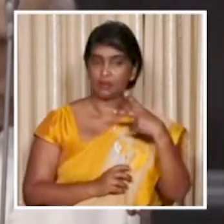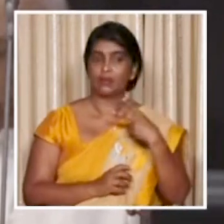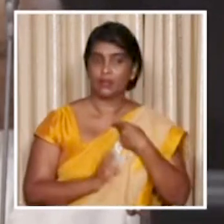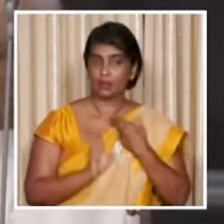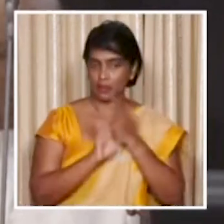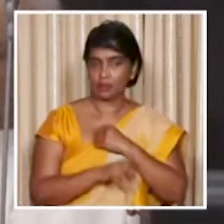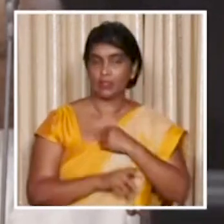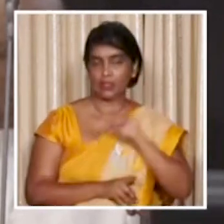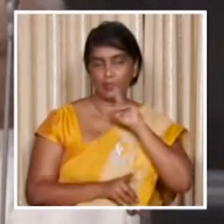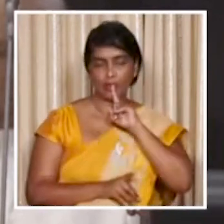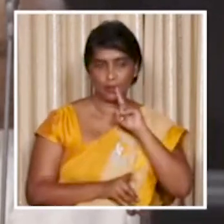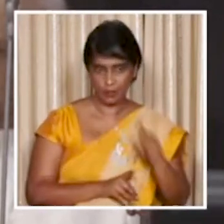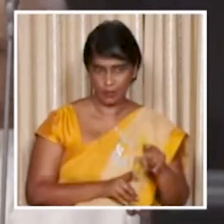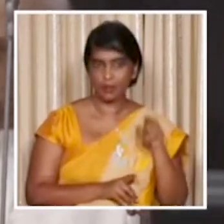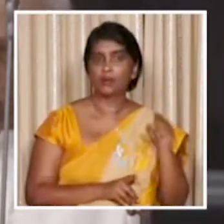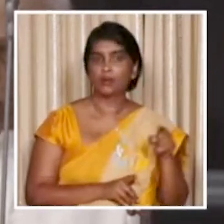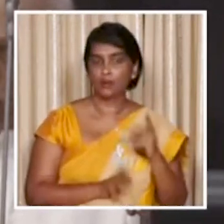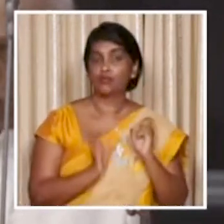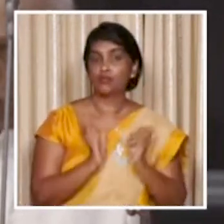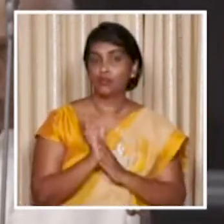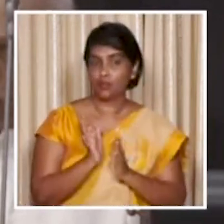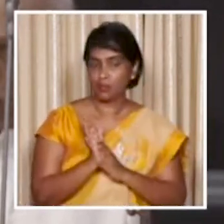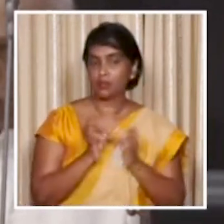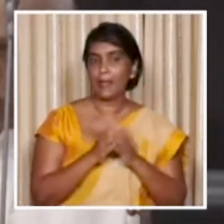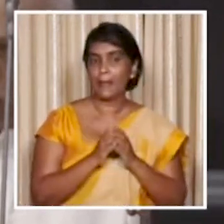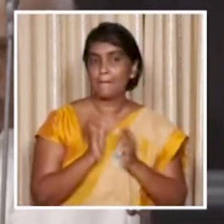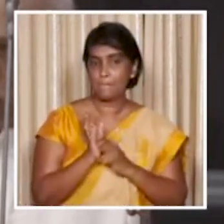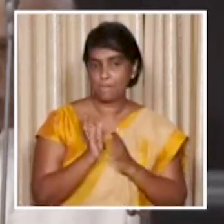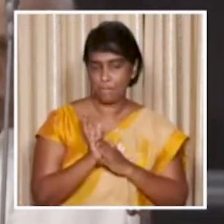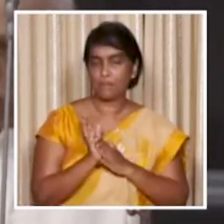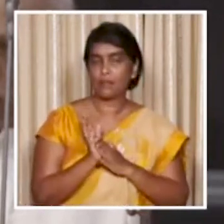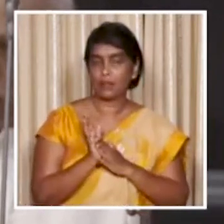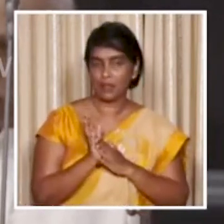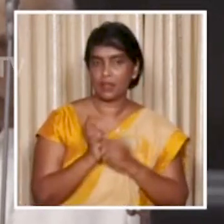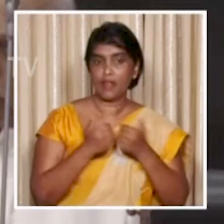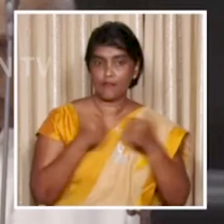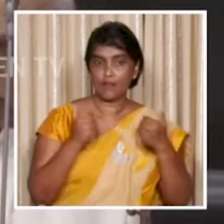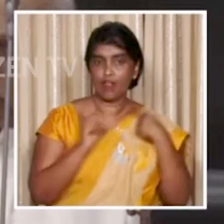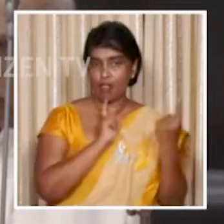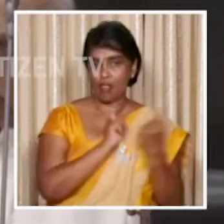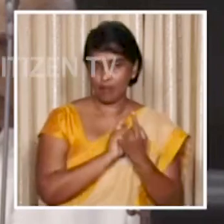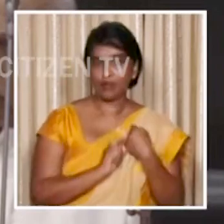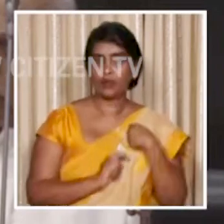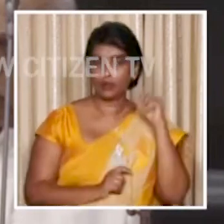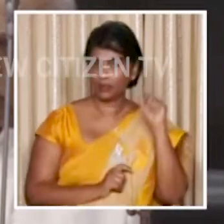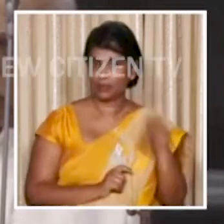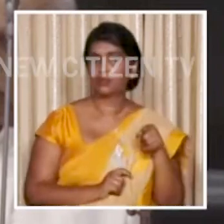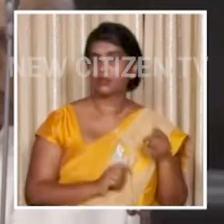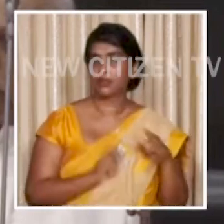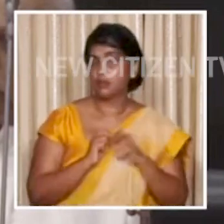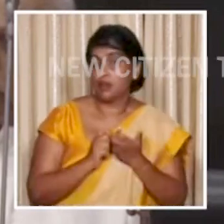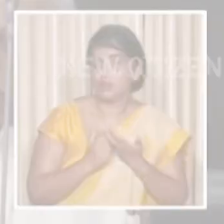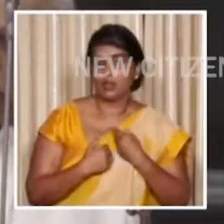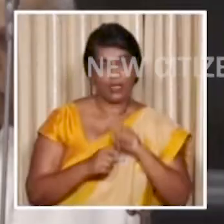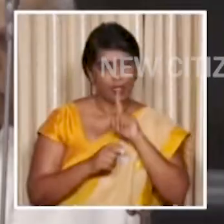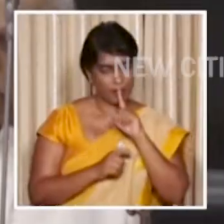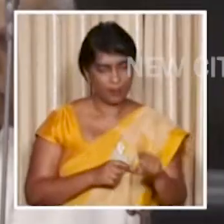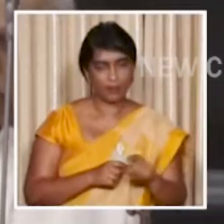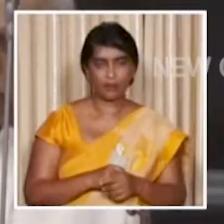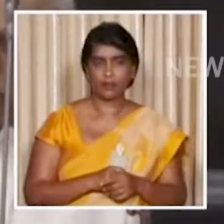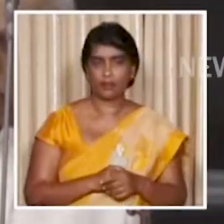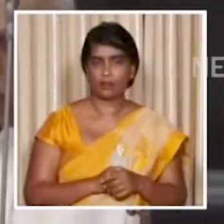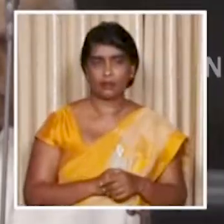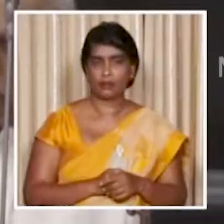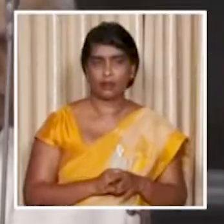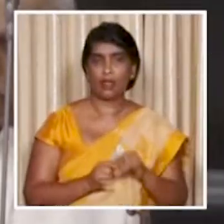එදා එයාට දැනුම් දුන්නා. මට කොමිසමේ සමාජිකයන් වෙනම මුණ ගැහුව අවස්ථාවලදීත් මම කිව්වා මේකයි තත්ත්වය කියලා. ඉතින් ඒ